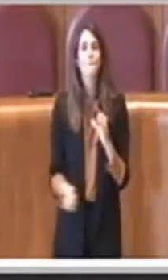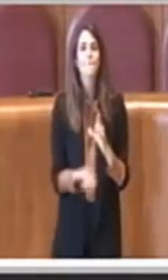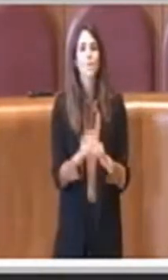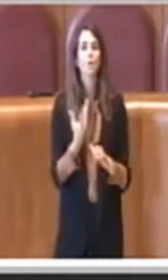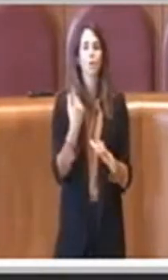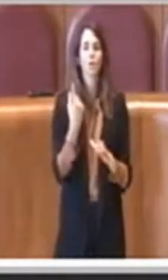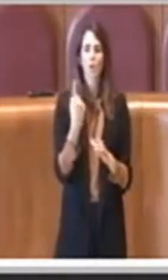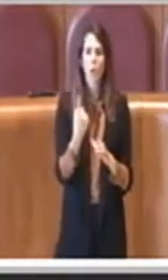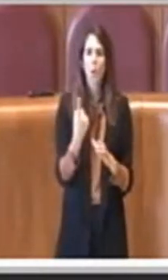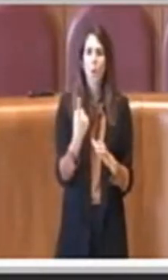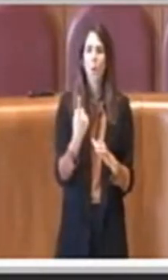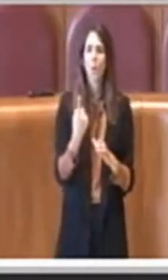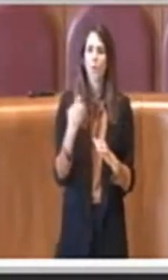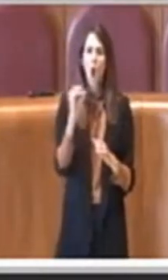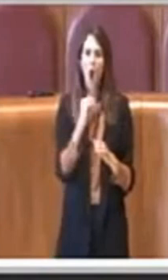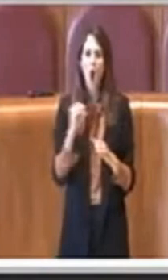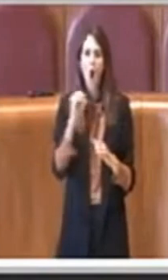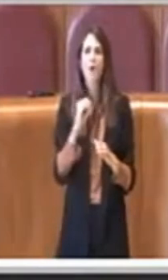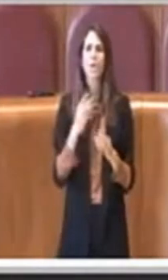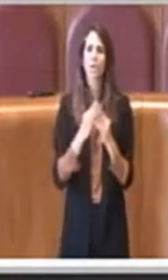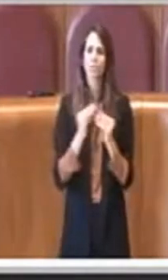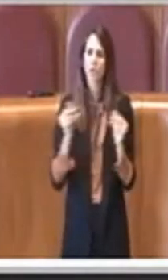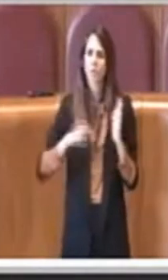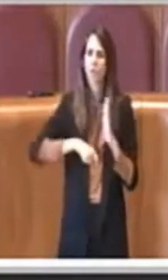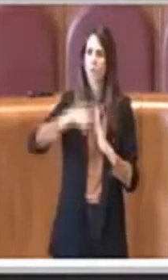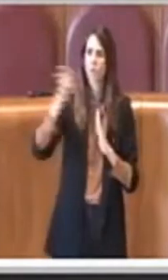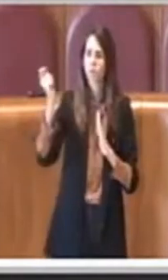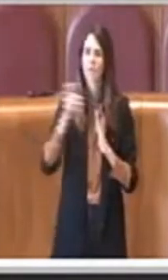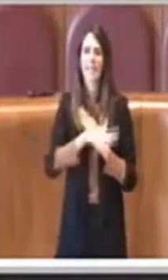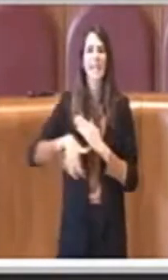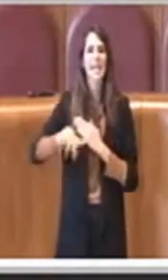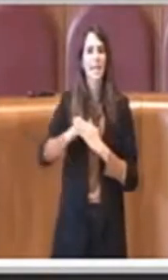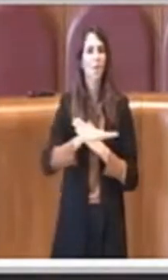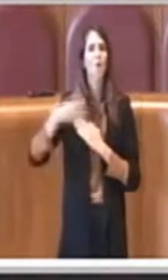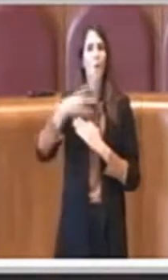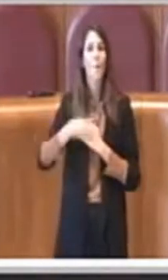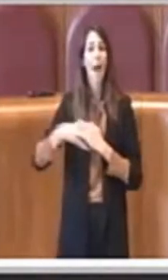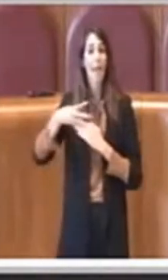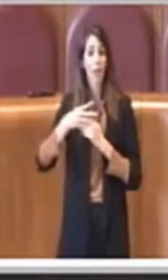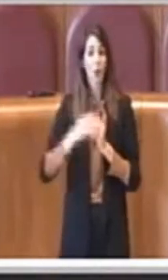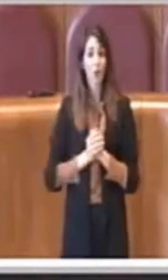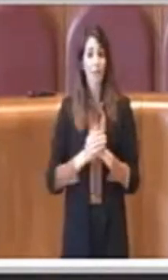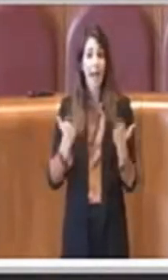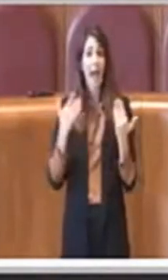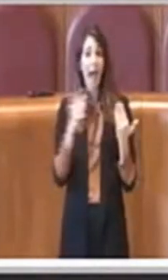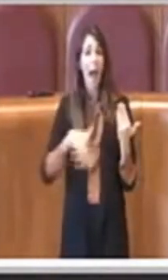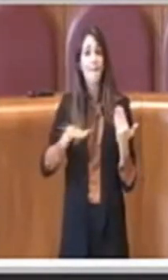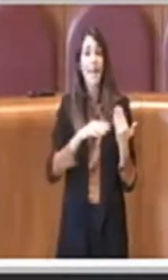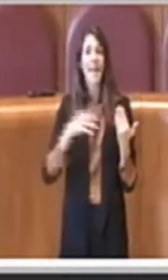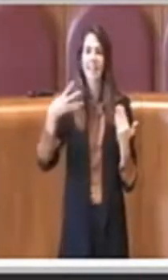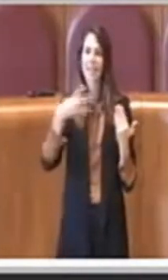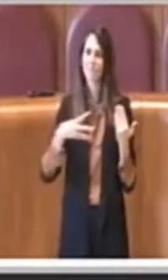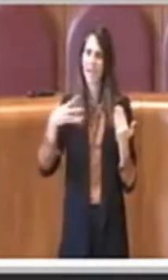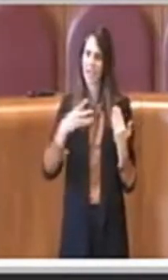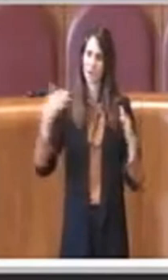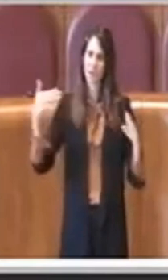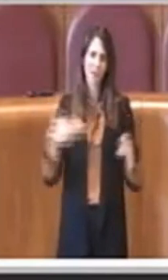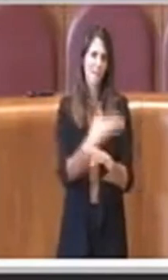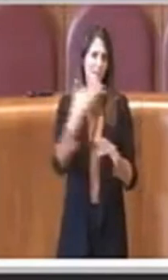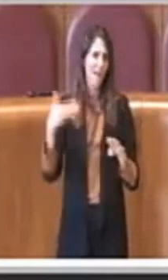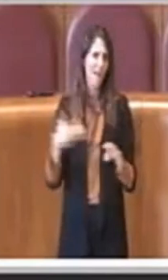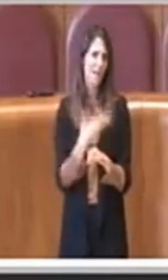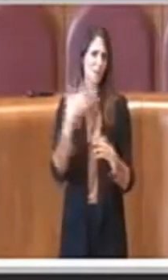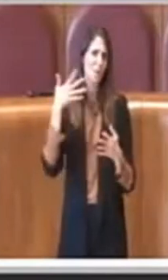d'origine molto elevato sul territorio di Malagrotta, un territorio che, come già abbiamo detto molte volte, è ferito, perciò